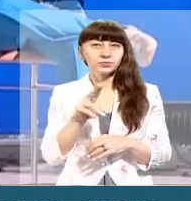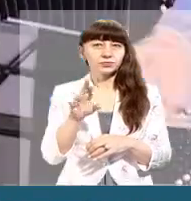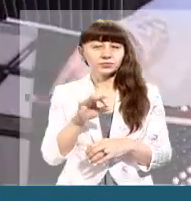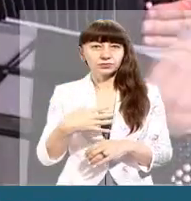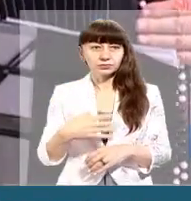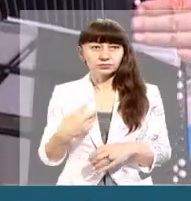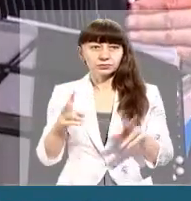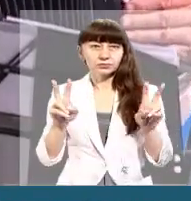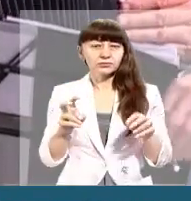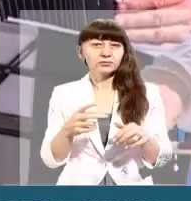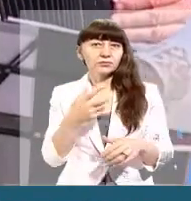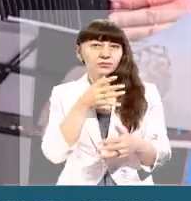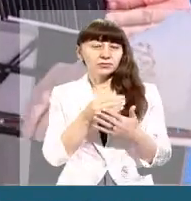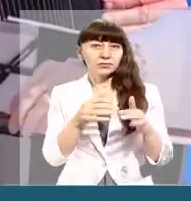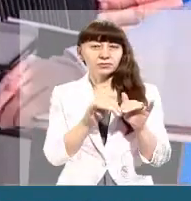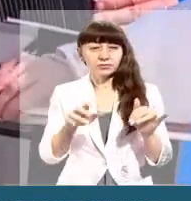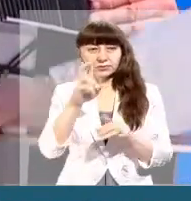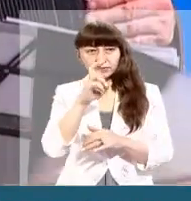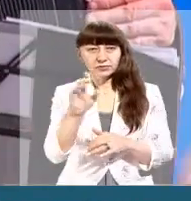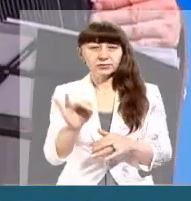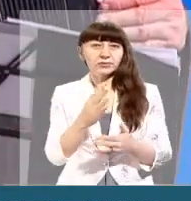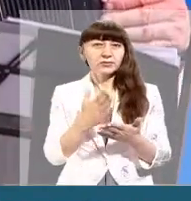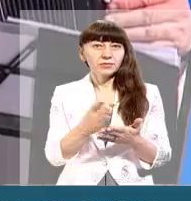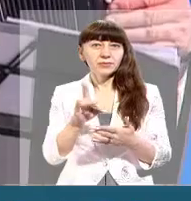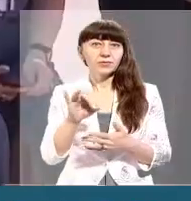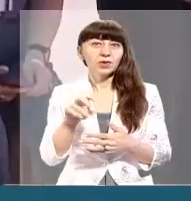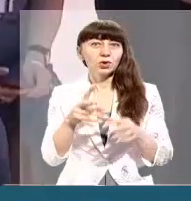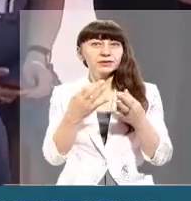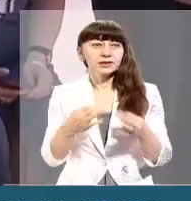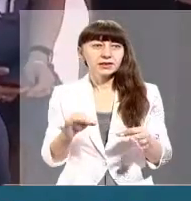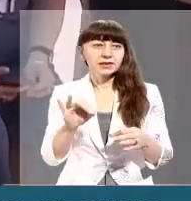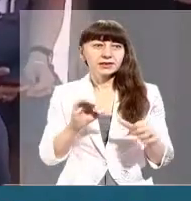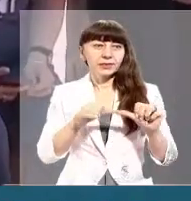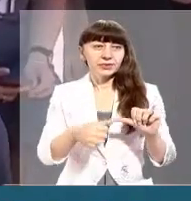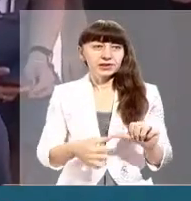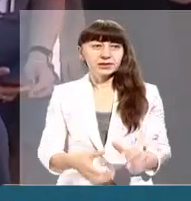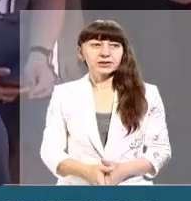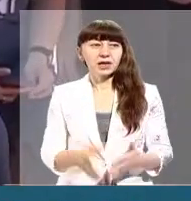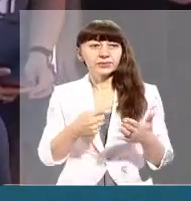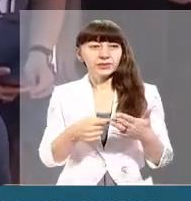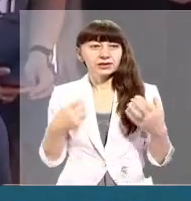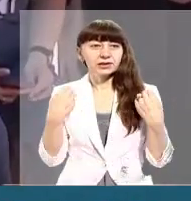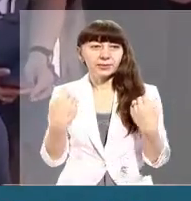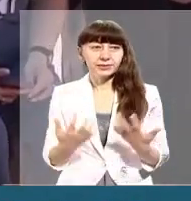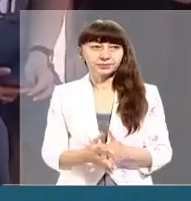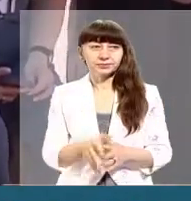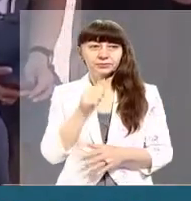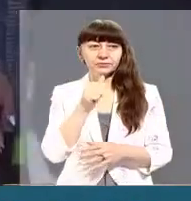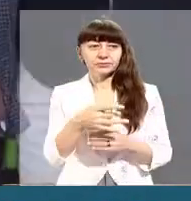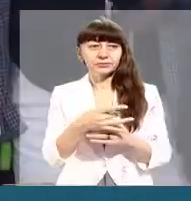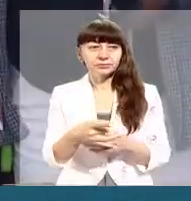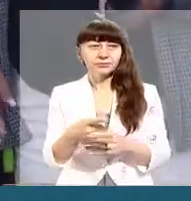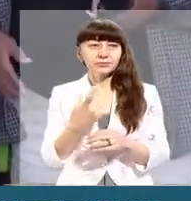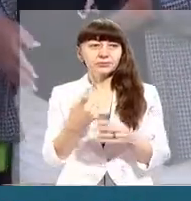значение, знаменуя собой развитие государственности, являясь символом независимости и стабильности, отметили на празднике. В Костанайском